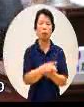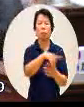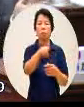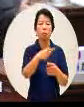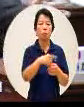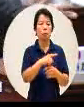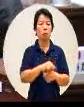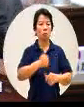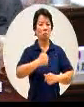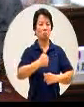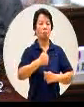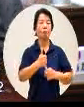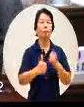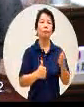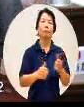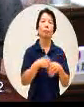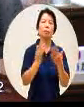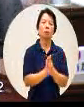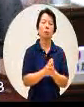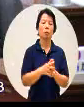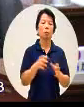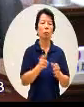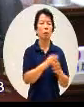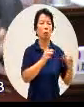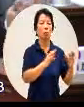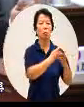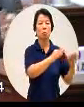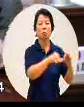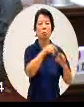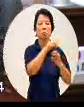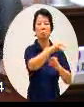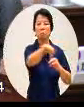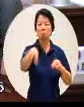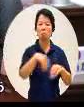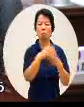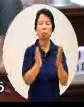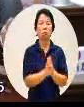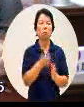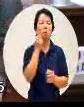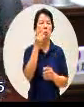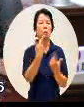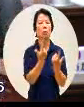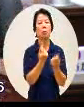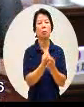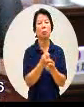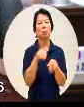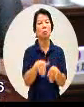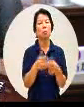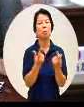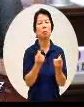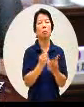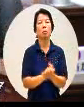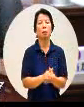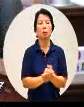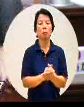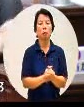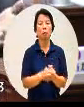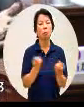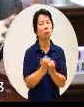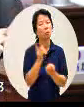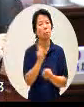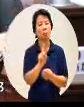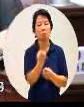結果旁邊的店家你去看比以前繁榮還是蕭條是關門的那原因出在哪裡?